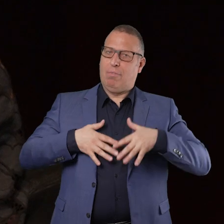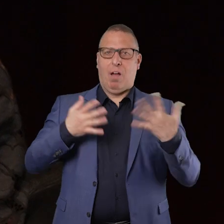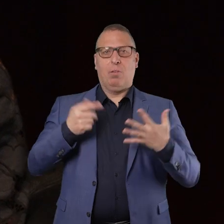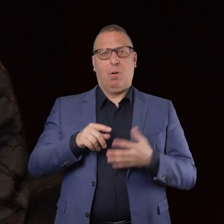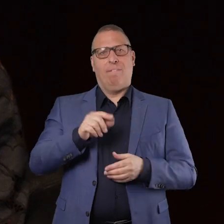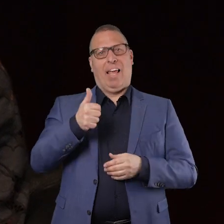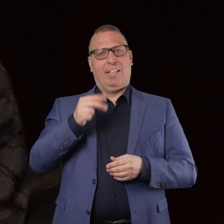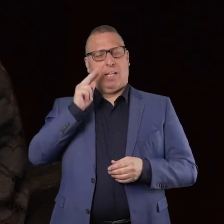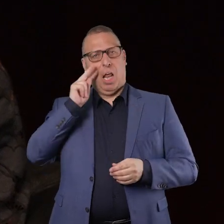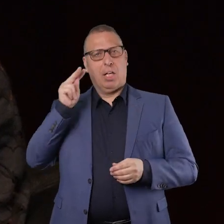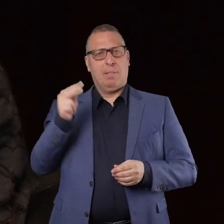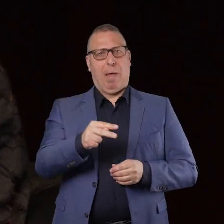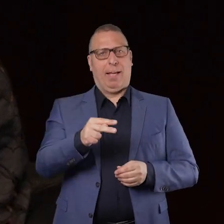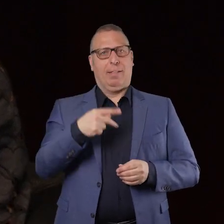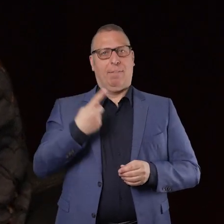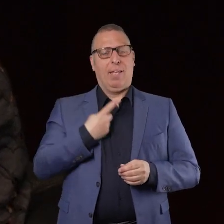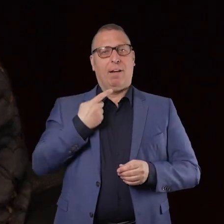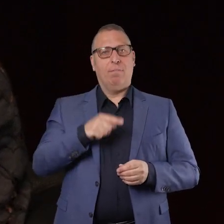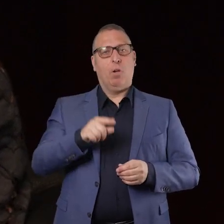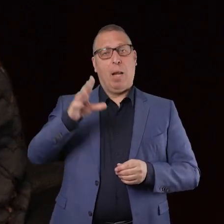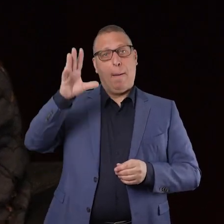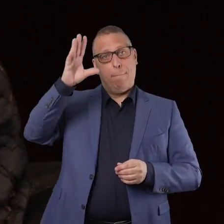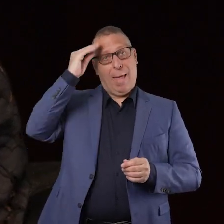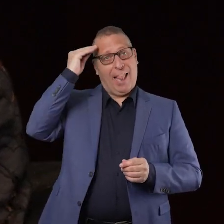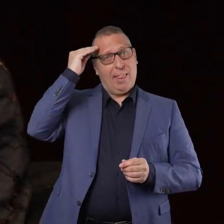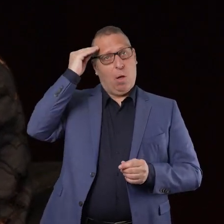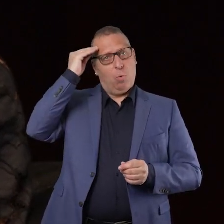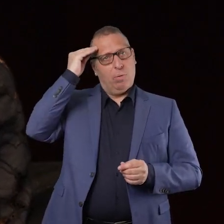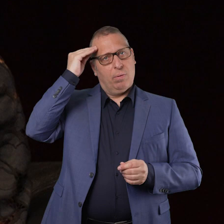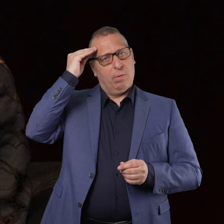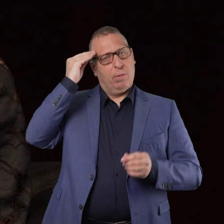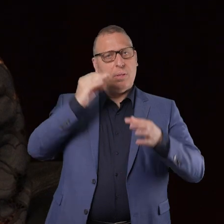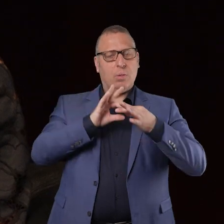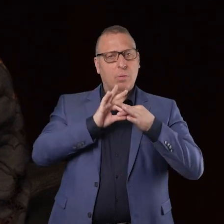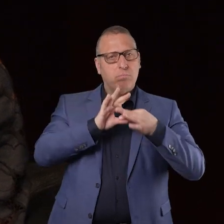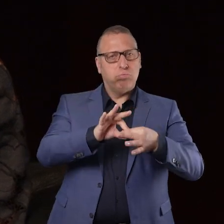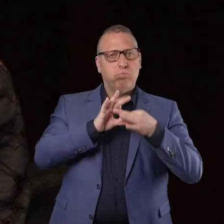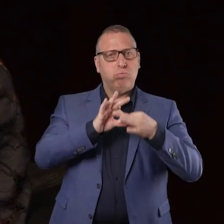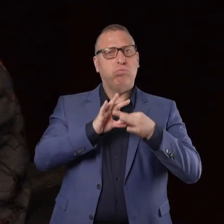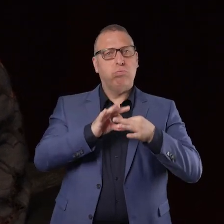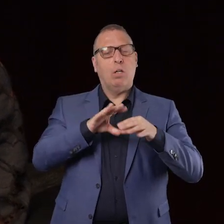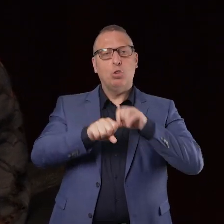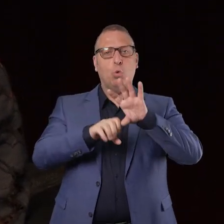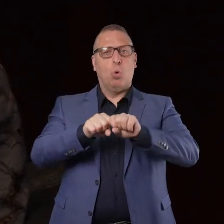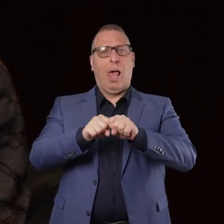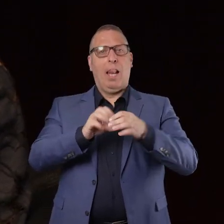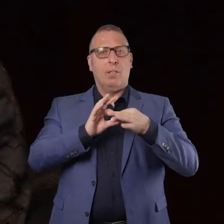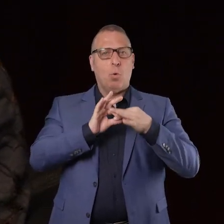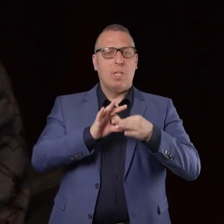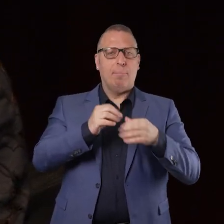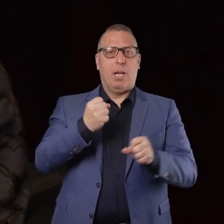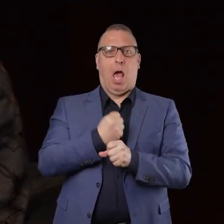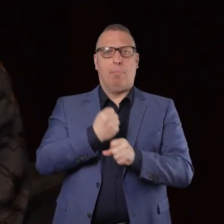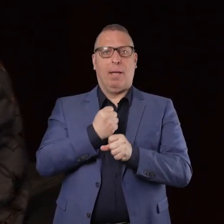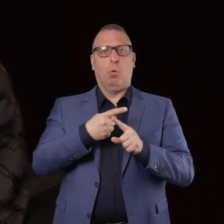dass ein wesentlicher Aspekt sehr hoch ist, dass wir gerade im Bereich der Bildung sehr eng zusammenarbeiten. Wir arbeiten strukturell sehr